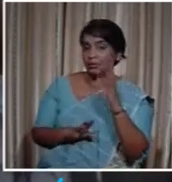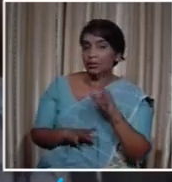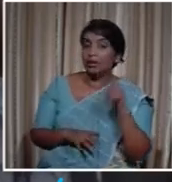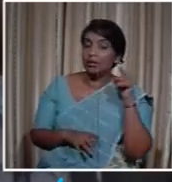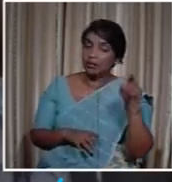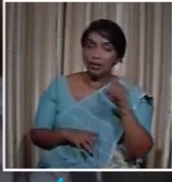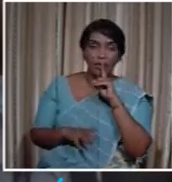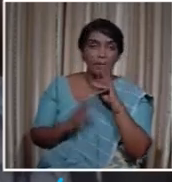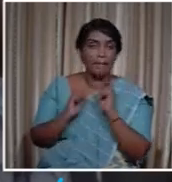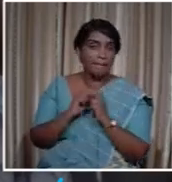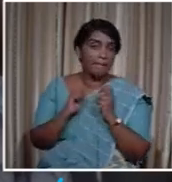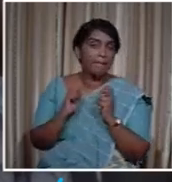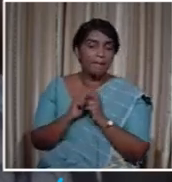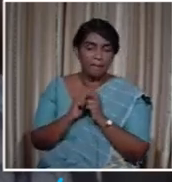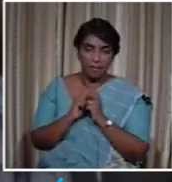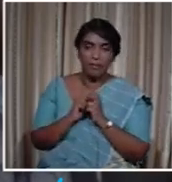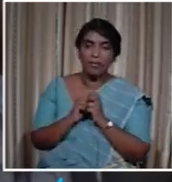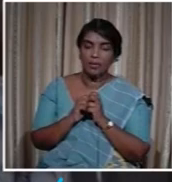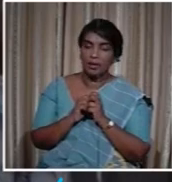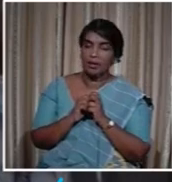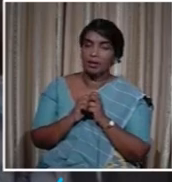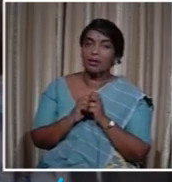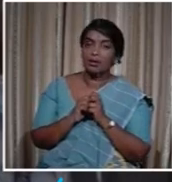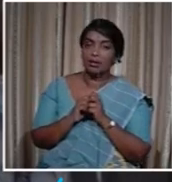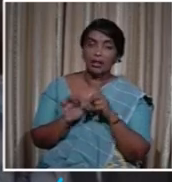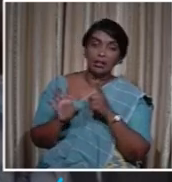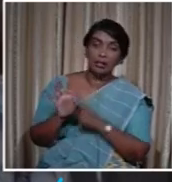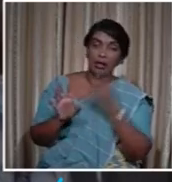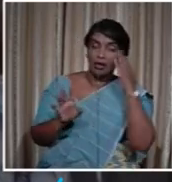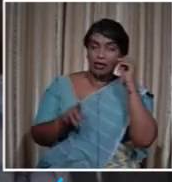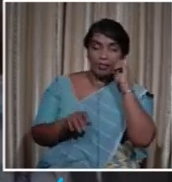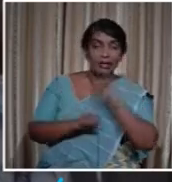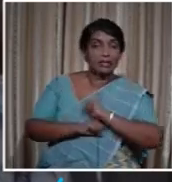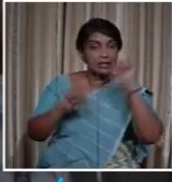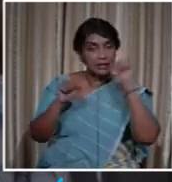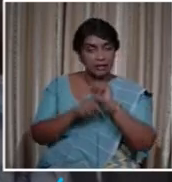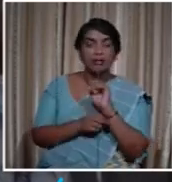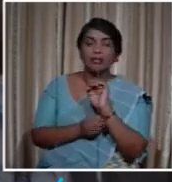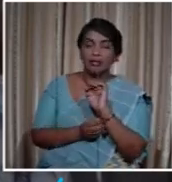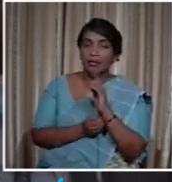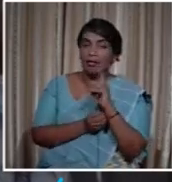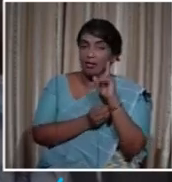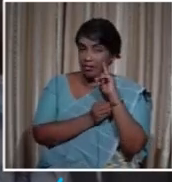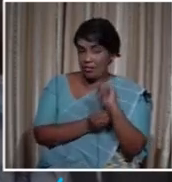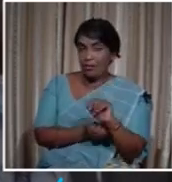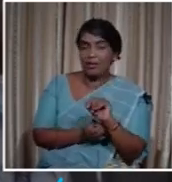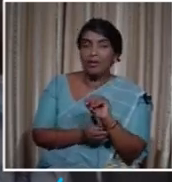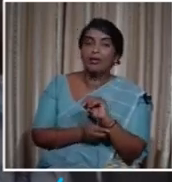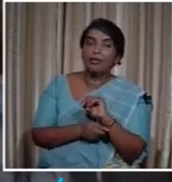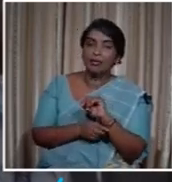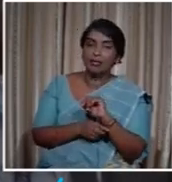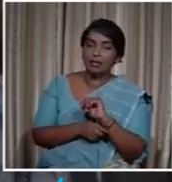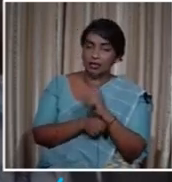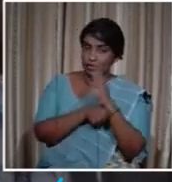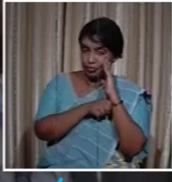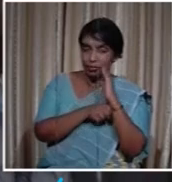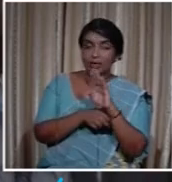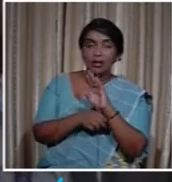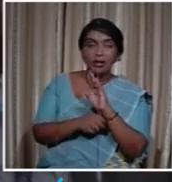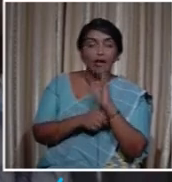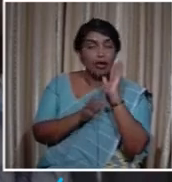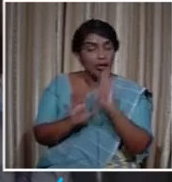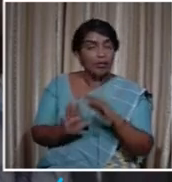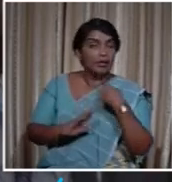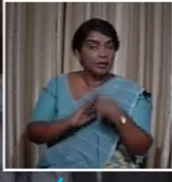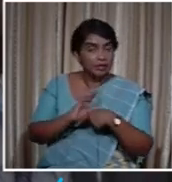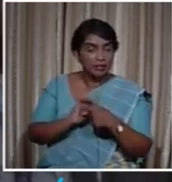வெளியிலே போராட்டம் என்கிறீர்கள், இளைஞர்கள் போராடுகிறார்கள், தன்னெழுச்சியான போராட்டங்கள் அவை நடந்து கொண்டிருக்கிறது. ஆனால் இனிமே இலங்கை தன்னுடைய